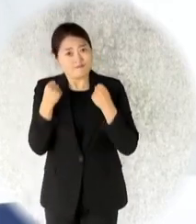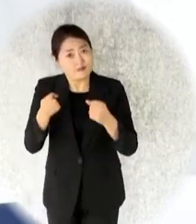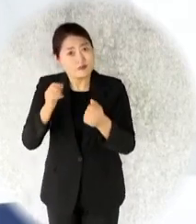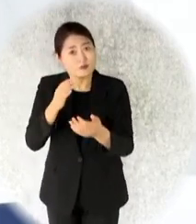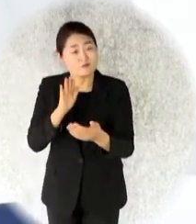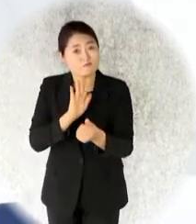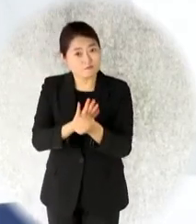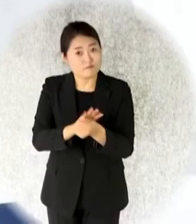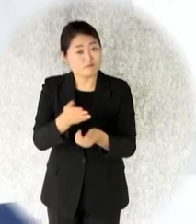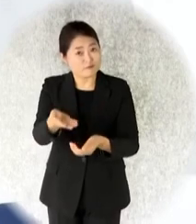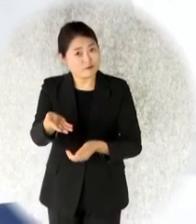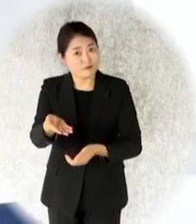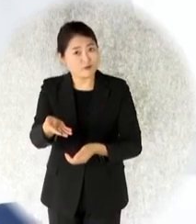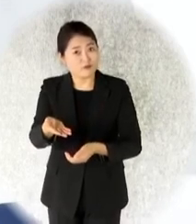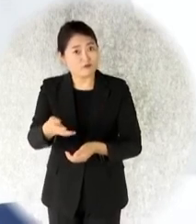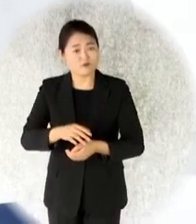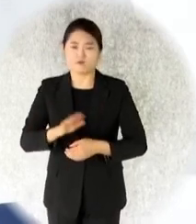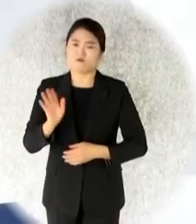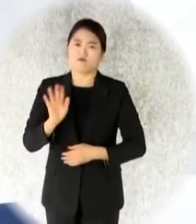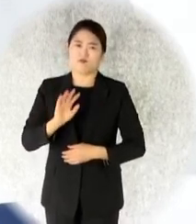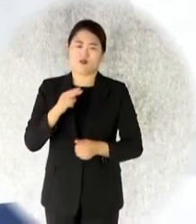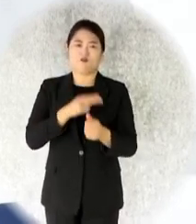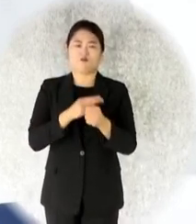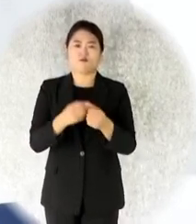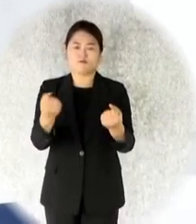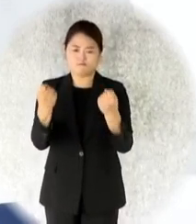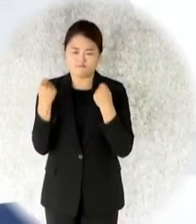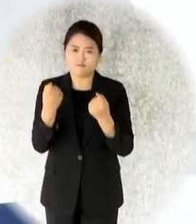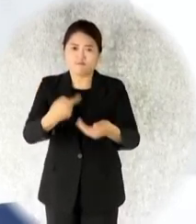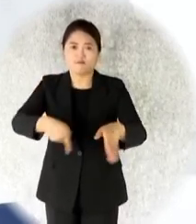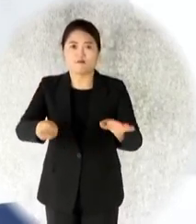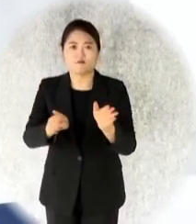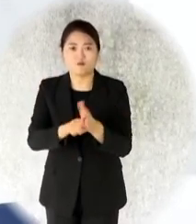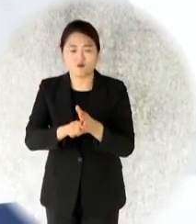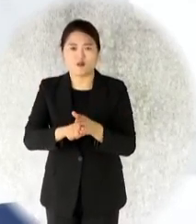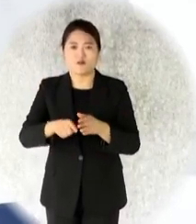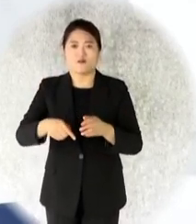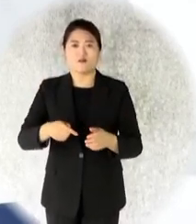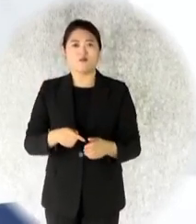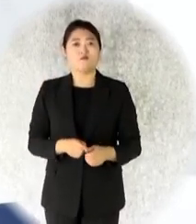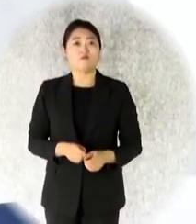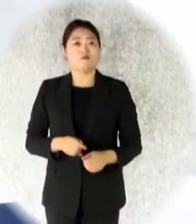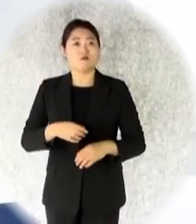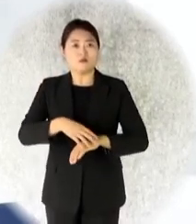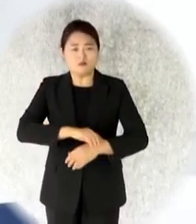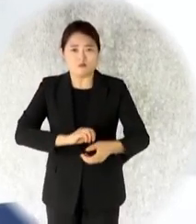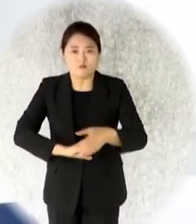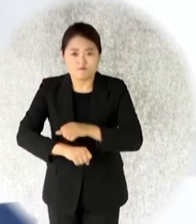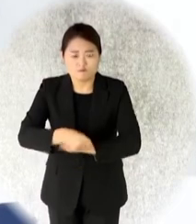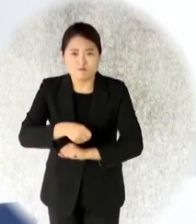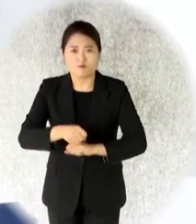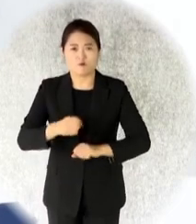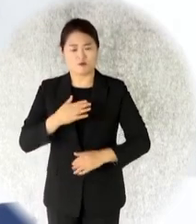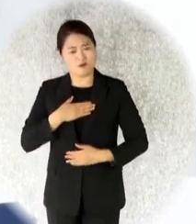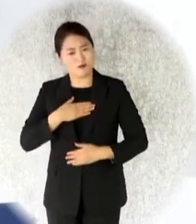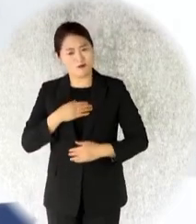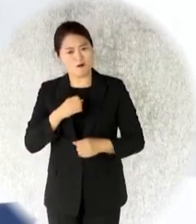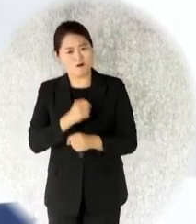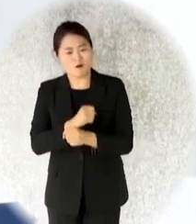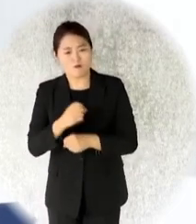아닌 교사의 건강을 위해 직접적으로 무엇을 하고 있는지 우리가